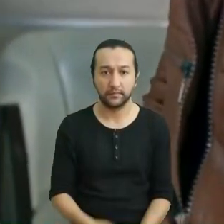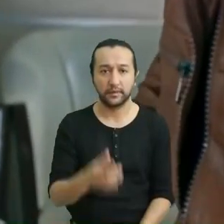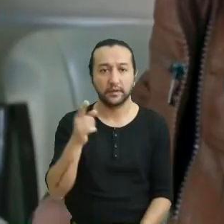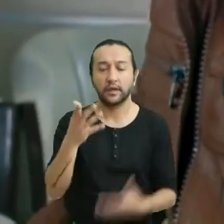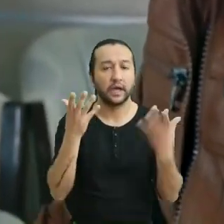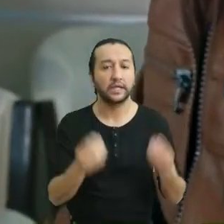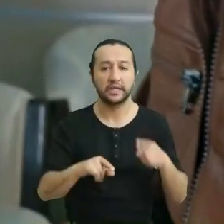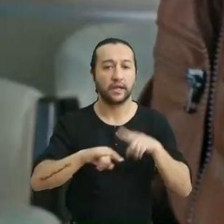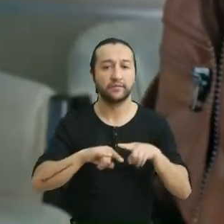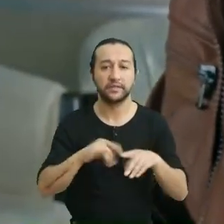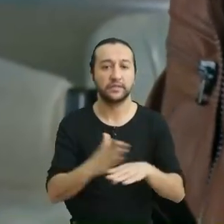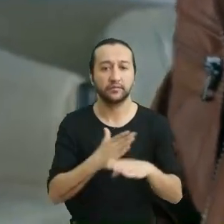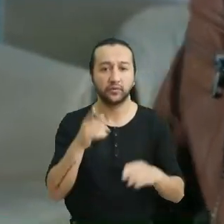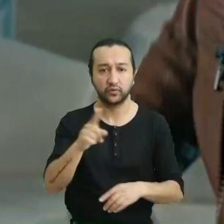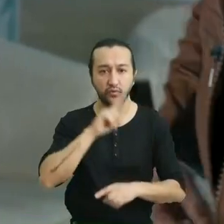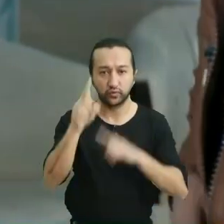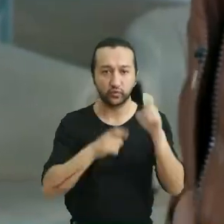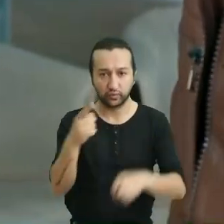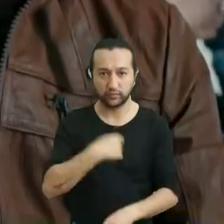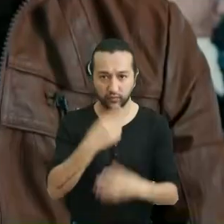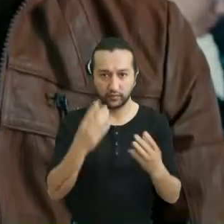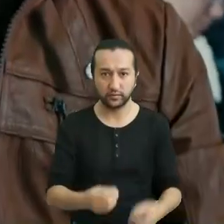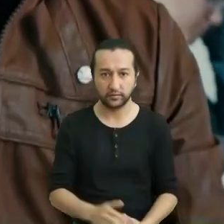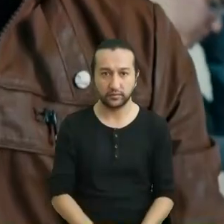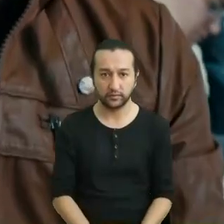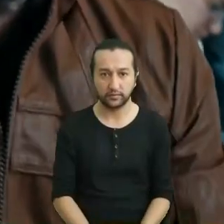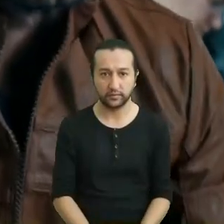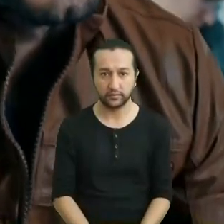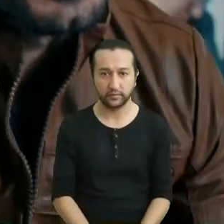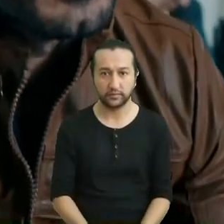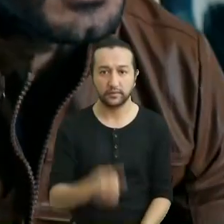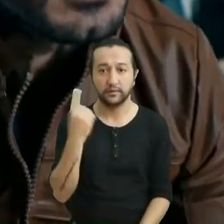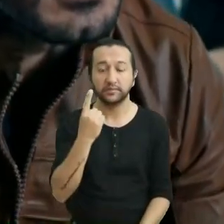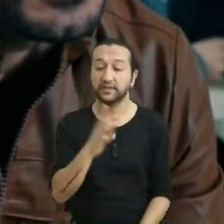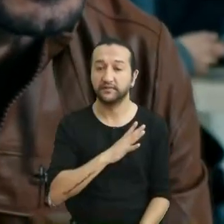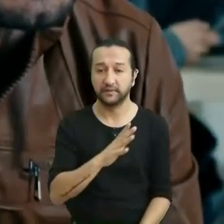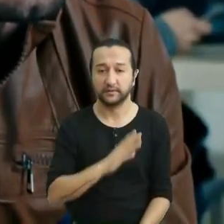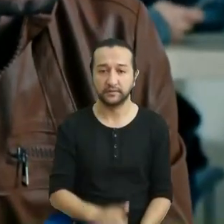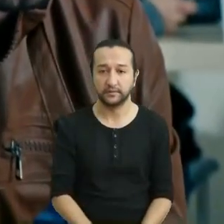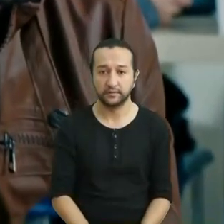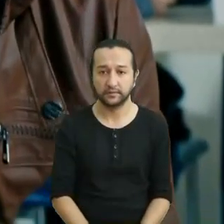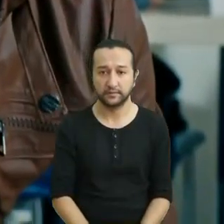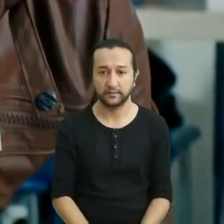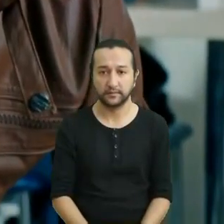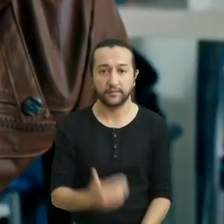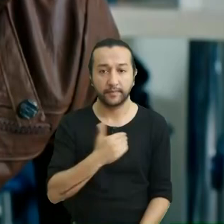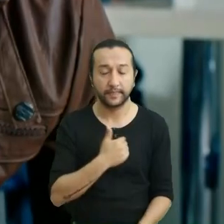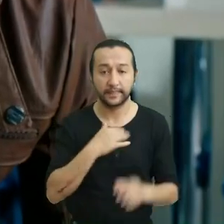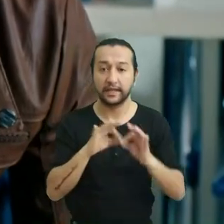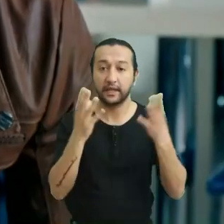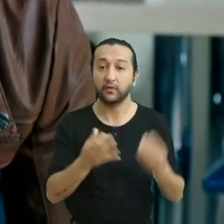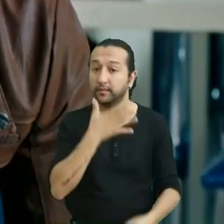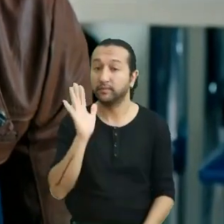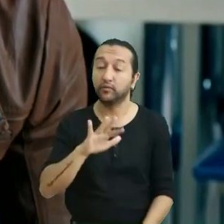Hayırdır Hamza? Sorguya mı çekiyorsun? Bir şey var. Ben de ne